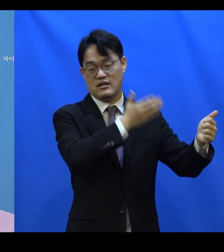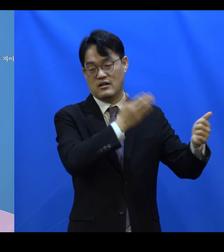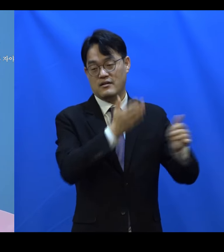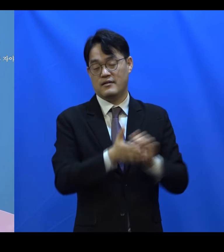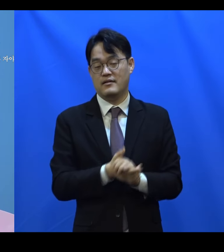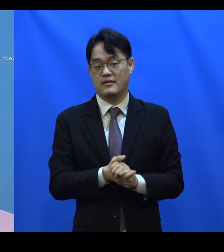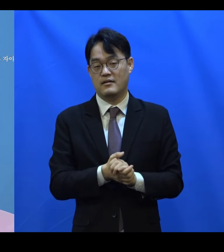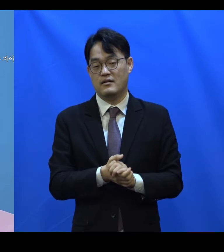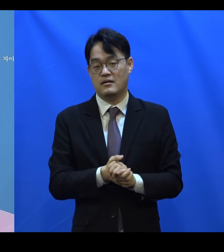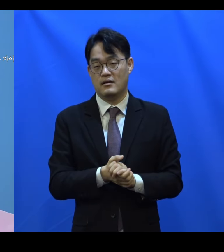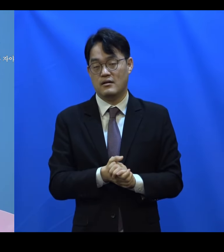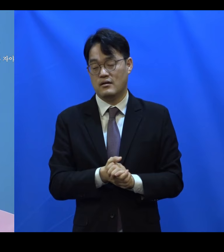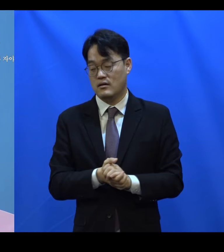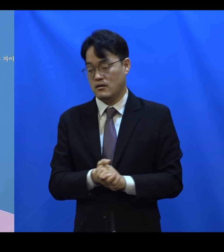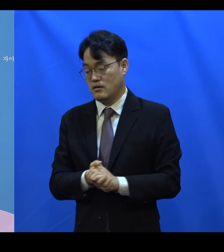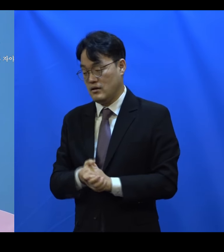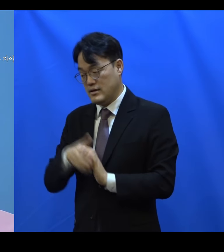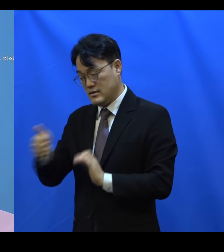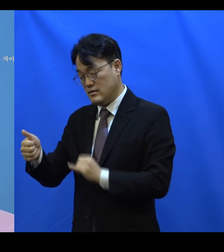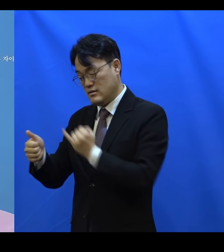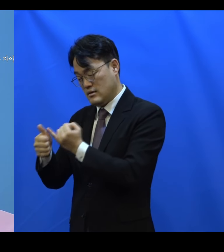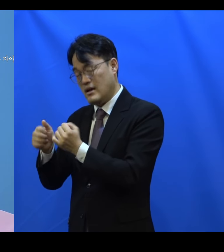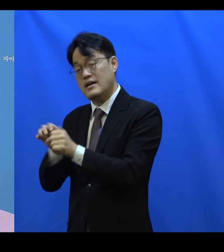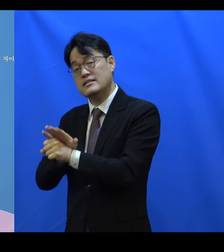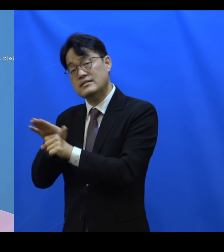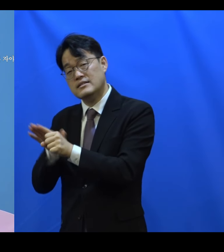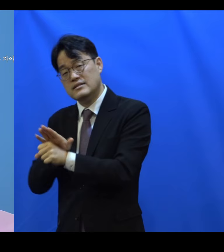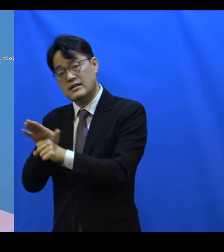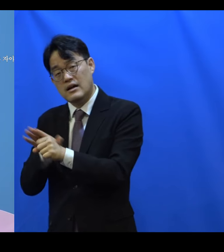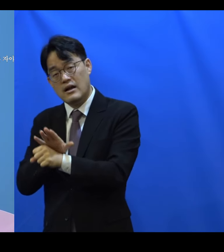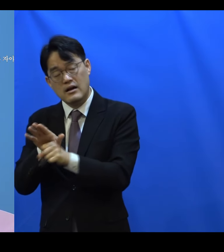그래서 우리의 사랑을 방해하지 말라는 거예요. Do not disturb.